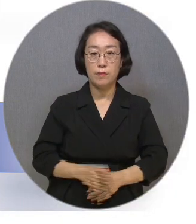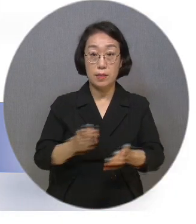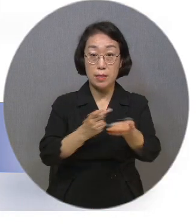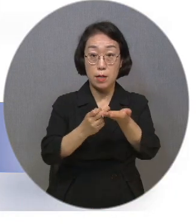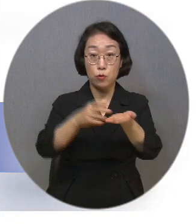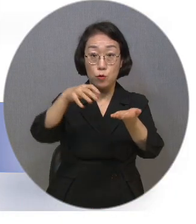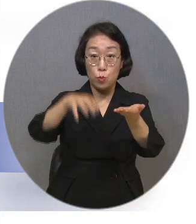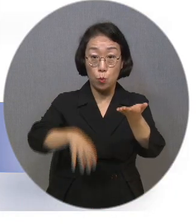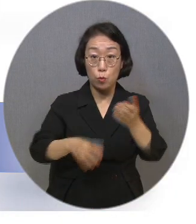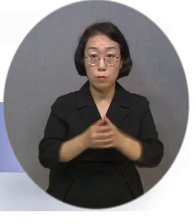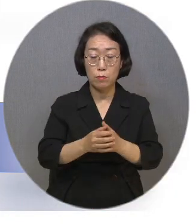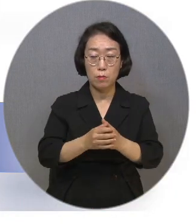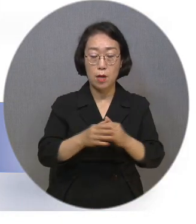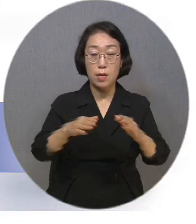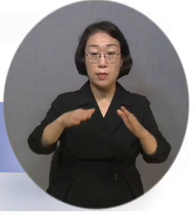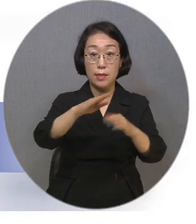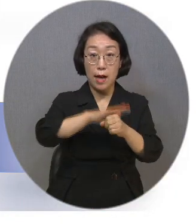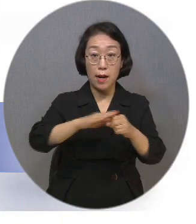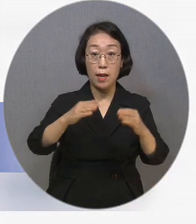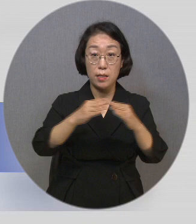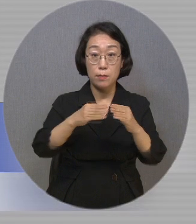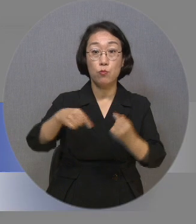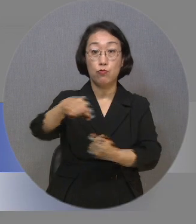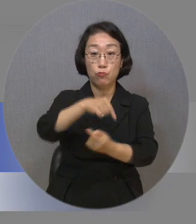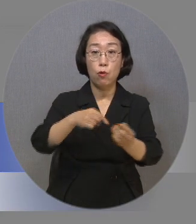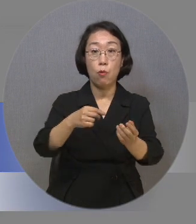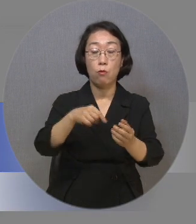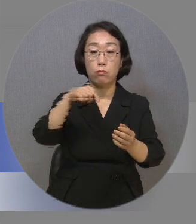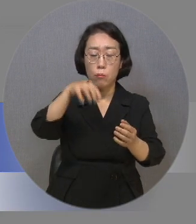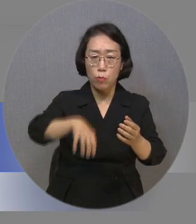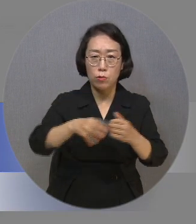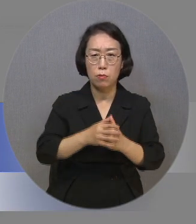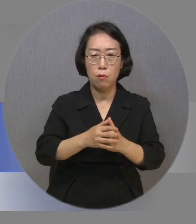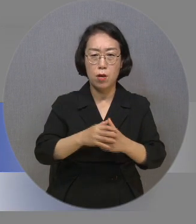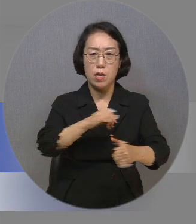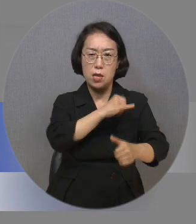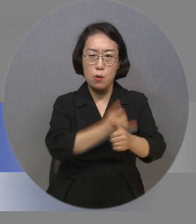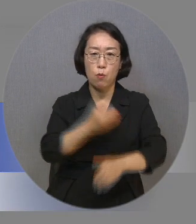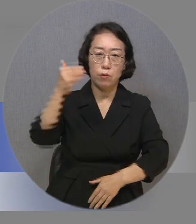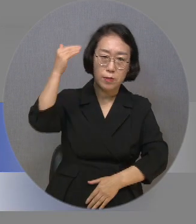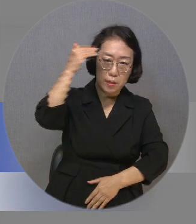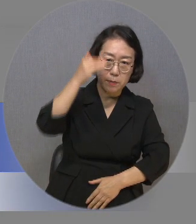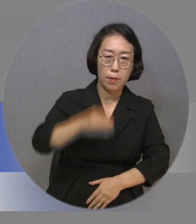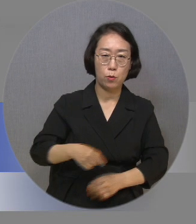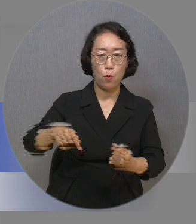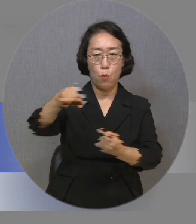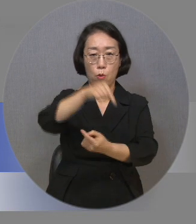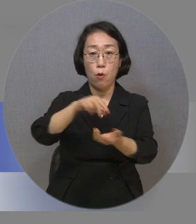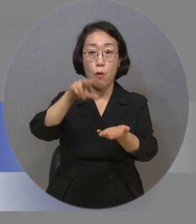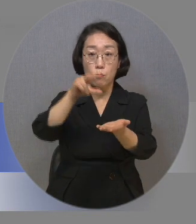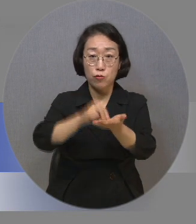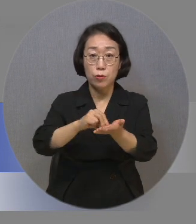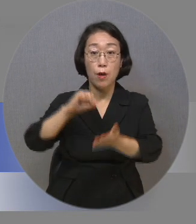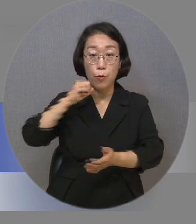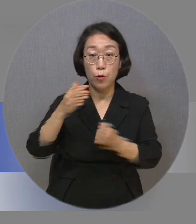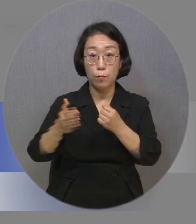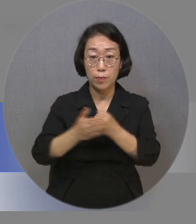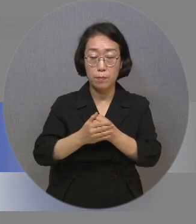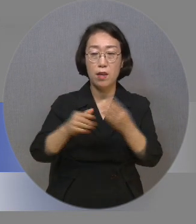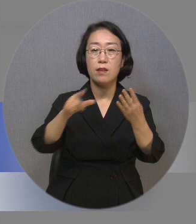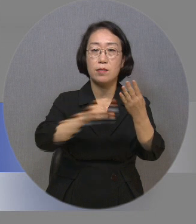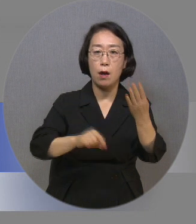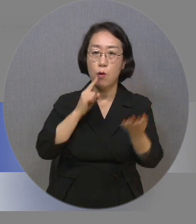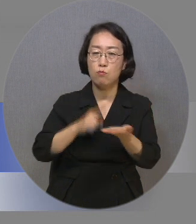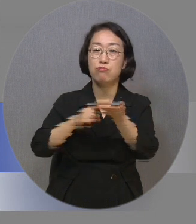제주시는 사랑의 집 운영법인 스스로가 이용자 인권 침해와 경영 문제 등으로 지난 4월 폐지